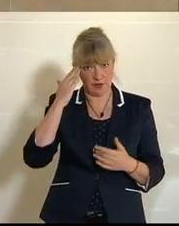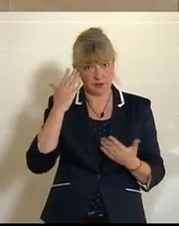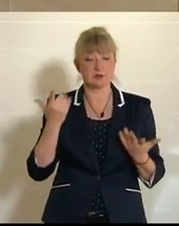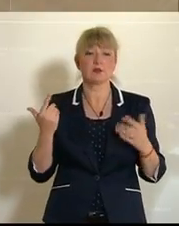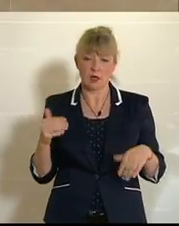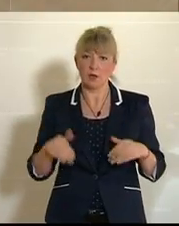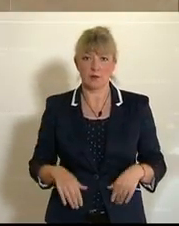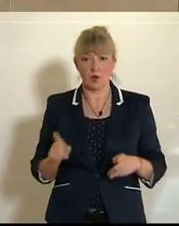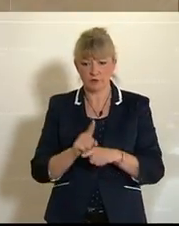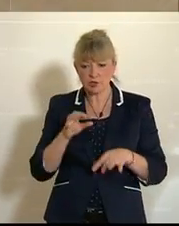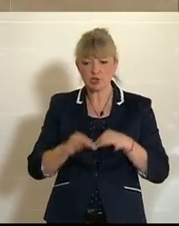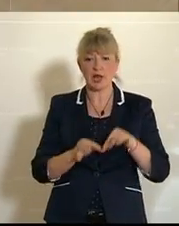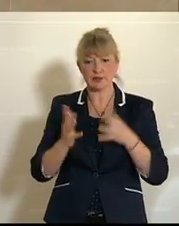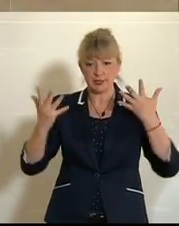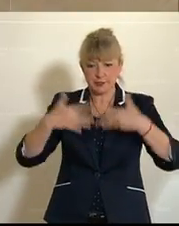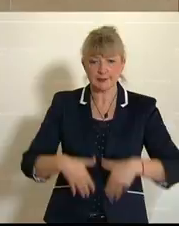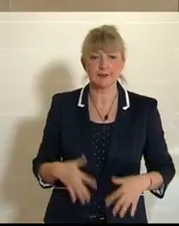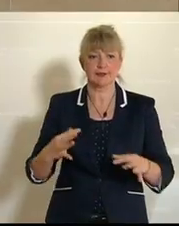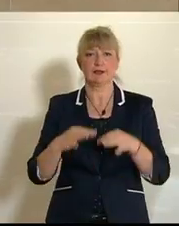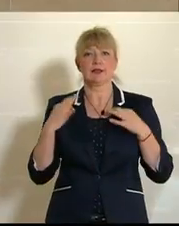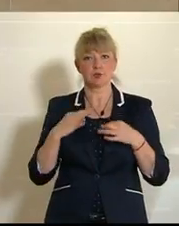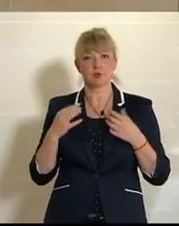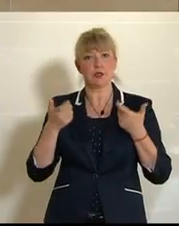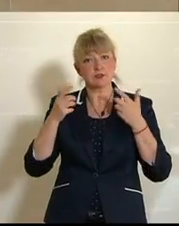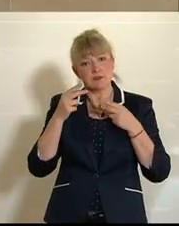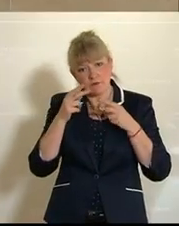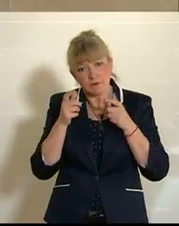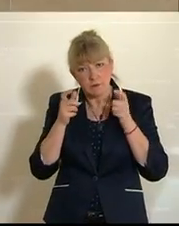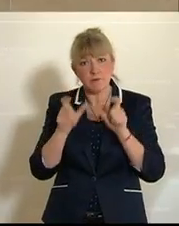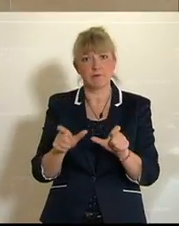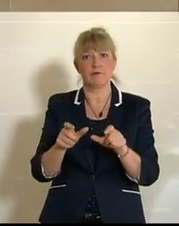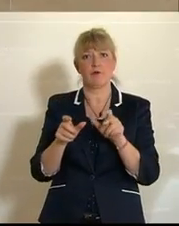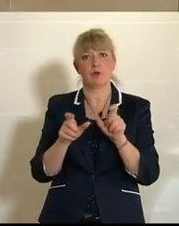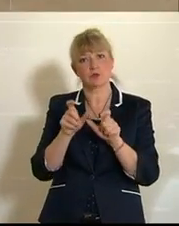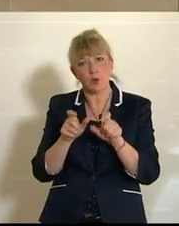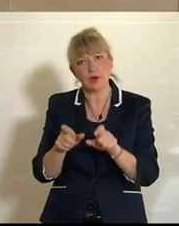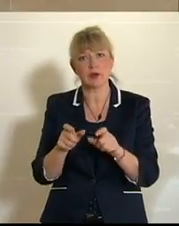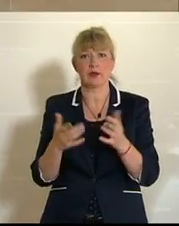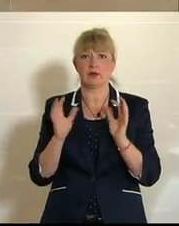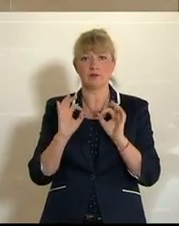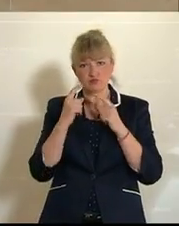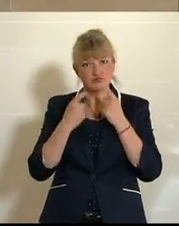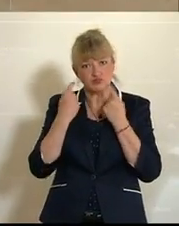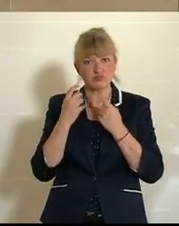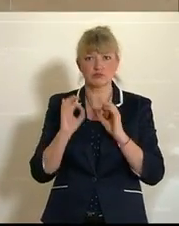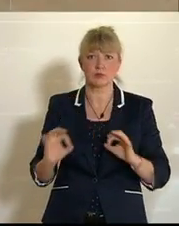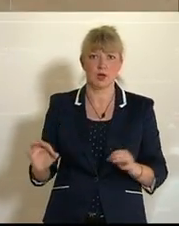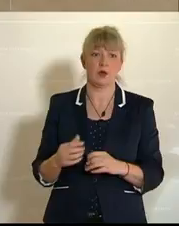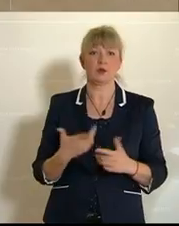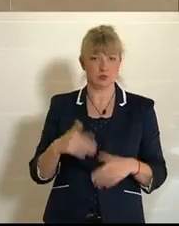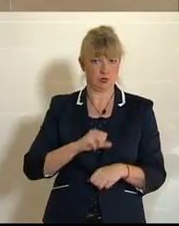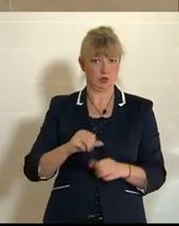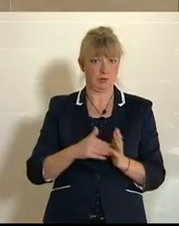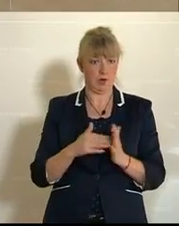eine abgestimmte Strategie, die Gesundheitsversorgung wieder ins Laufen zu bringen. Und zwar schnell. Wie wird das mit